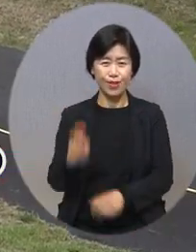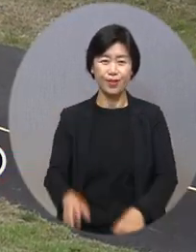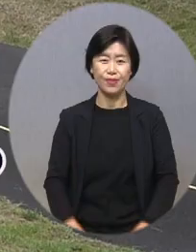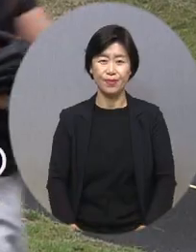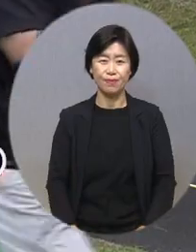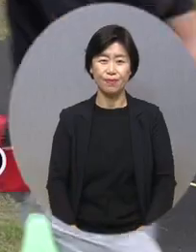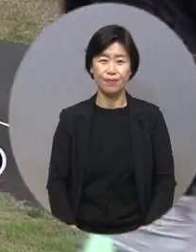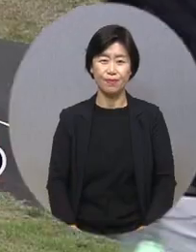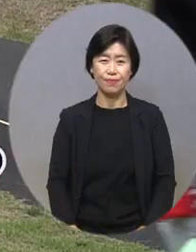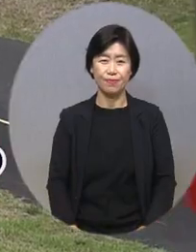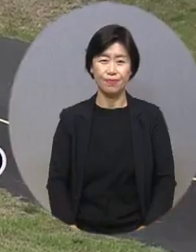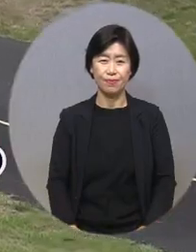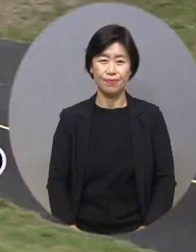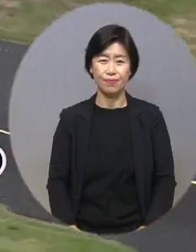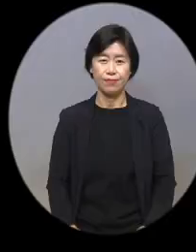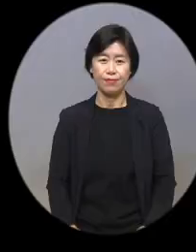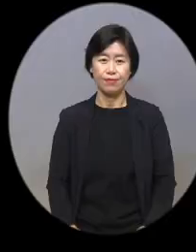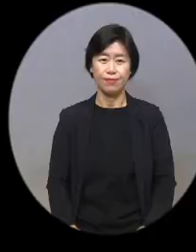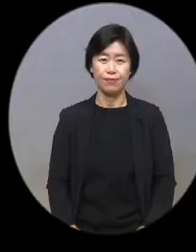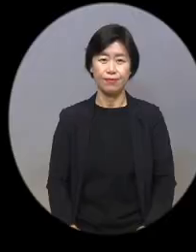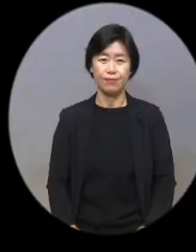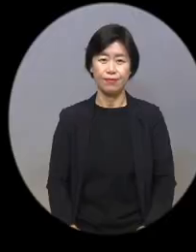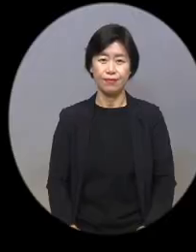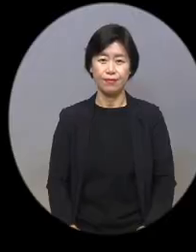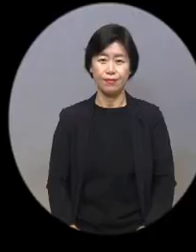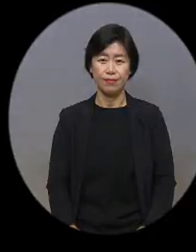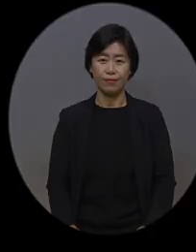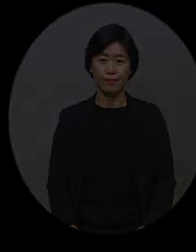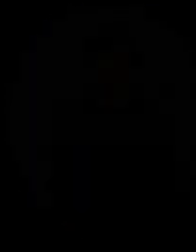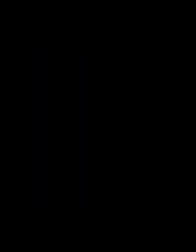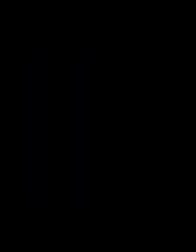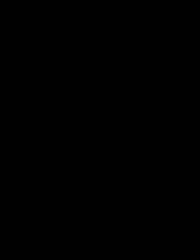지금 벙커인데 멀리 건 쓰면 안 돼요?